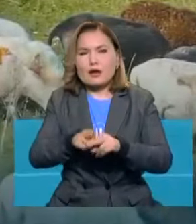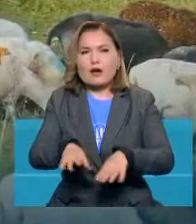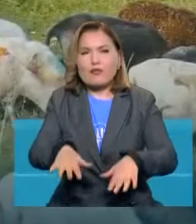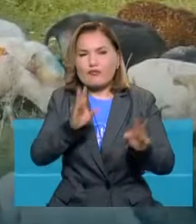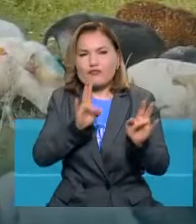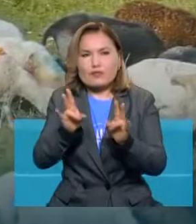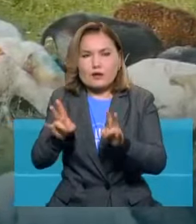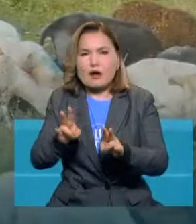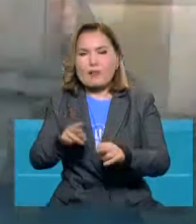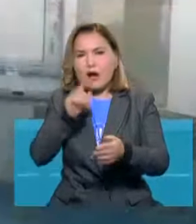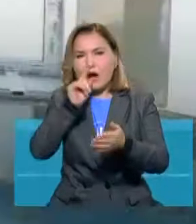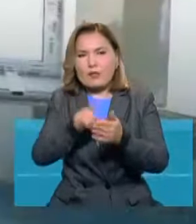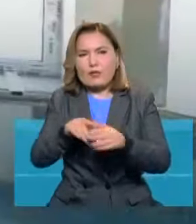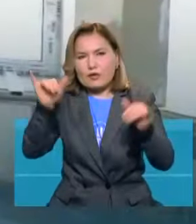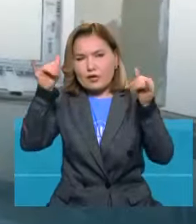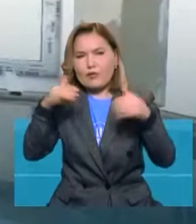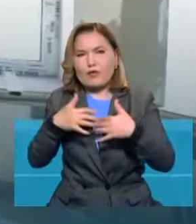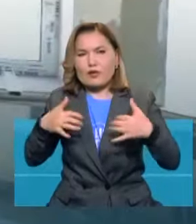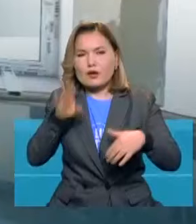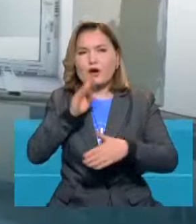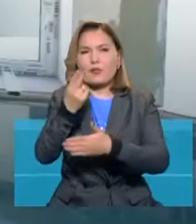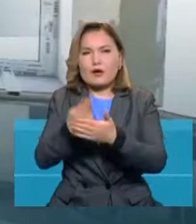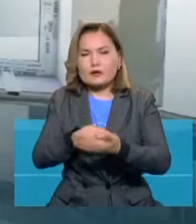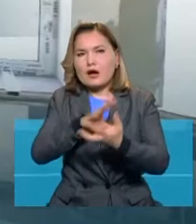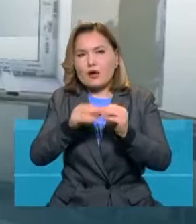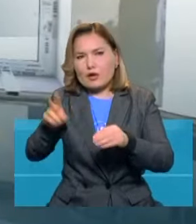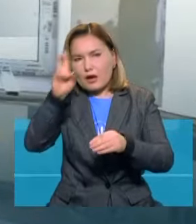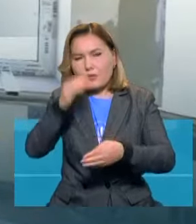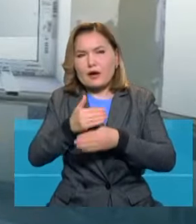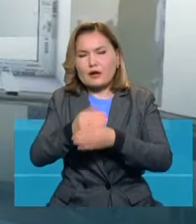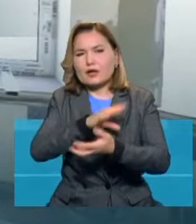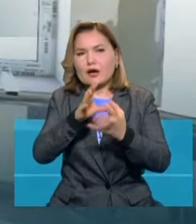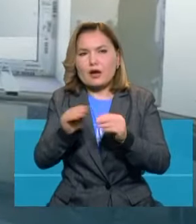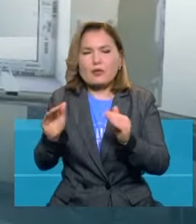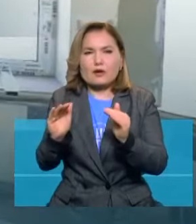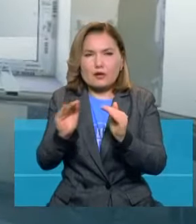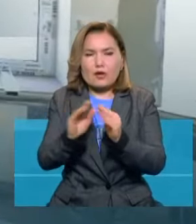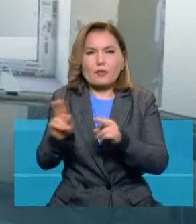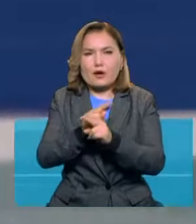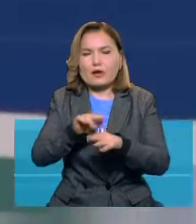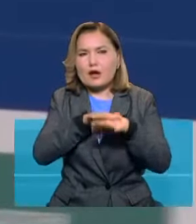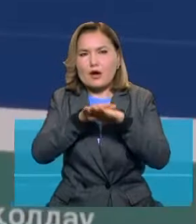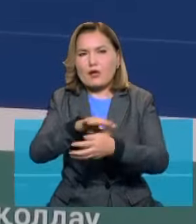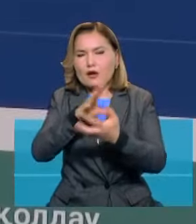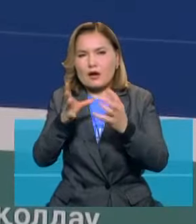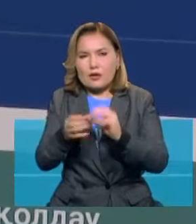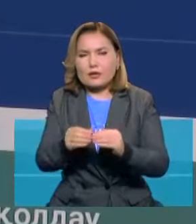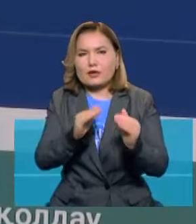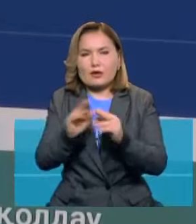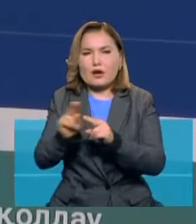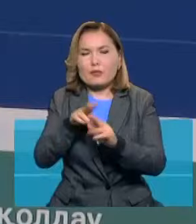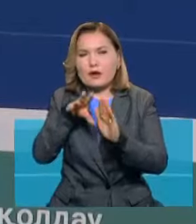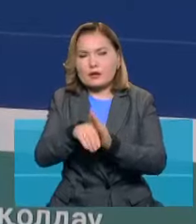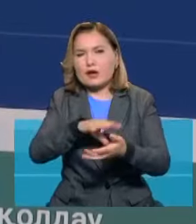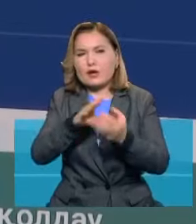достиг 278 миллионов тенге. Больше 670 миллионов тенге выделено на проведение ремонтных работ в 524 домах. Работа